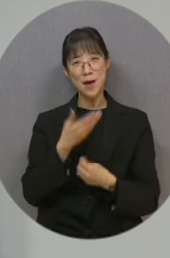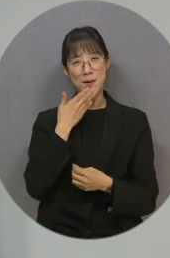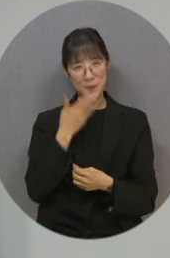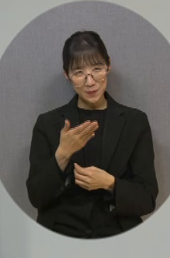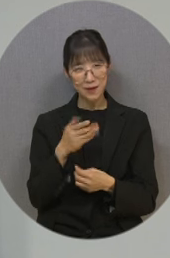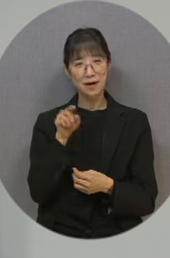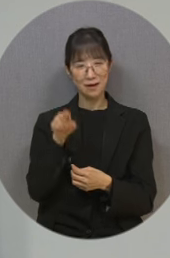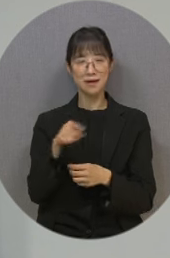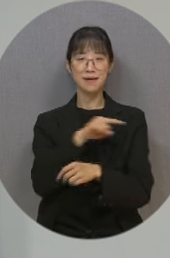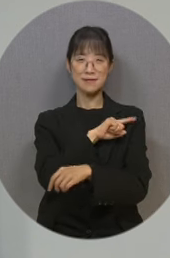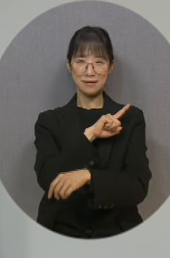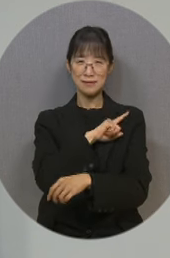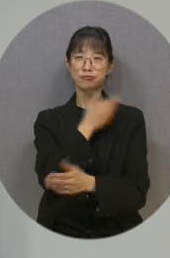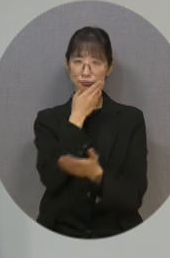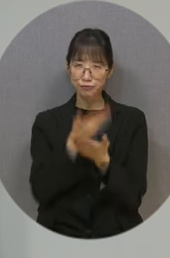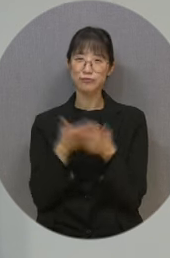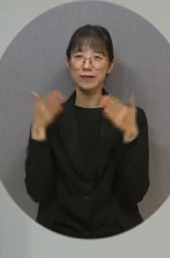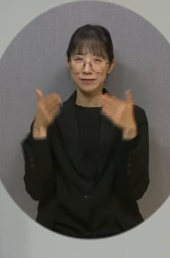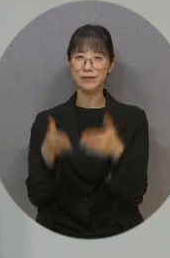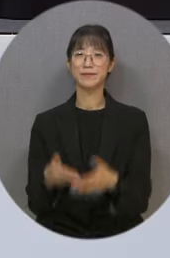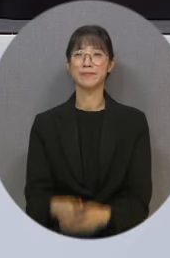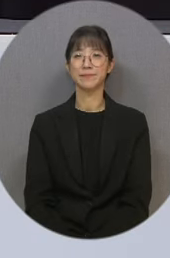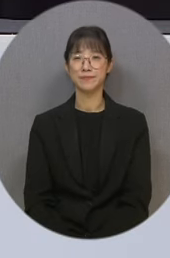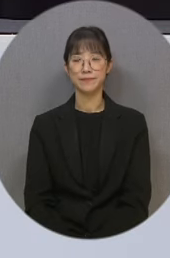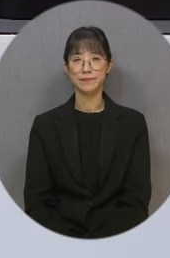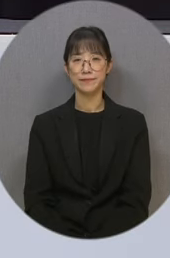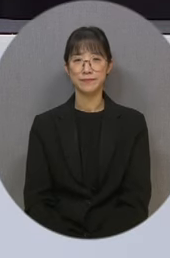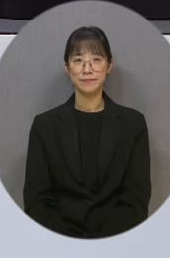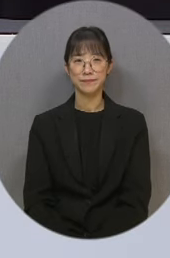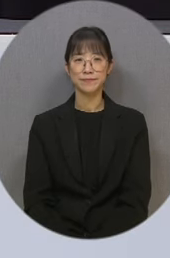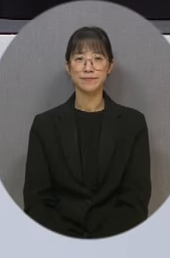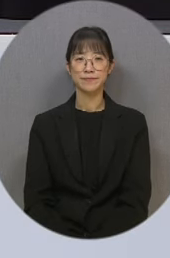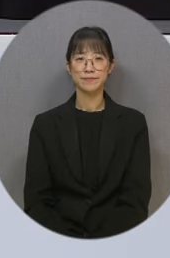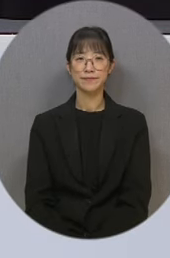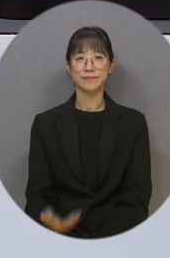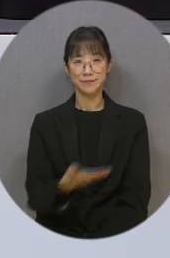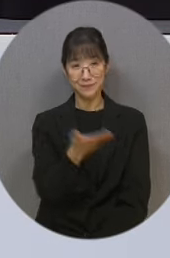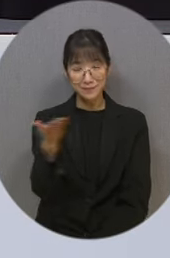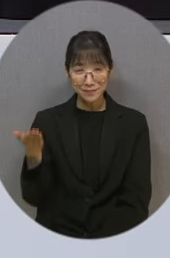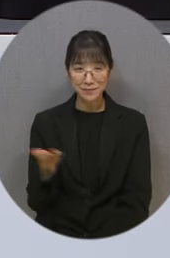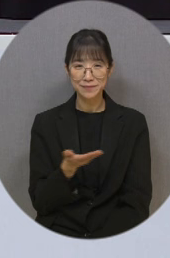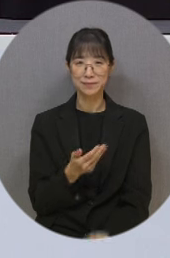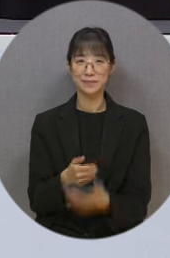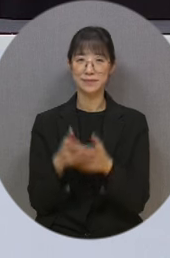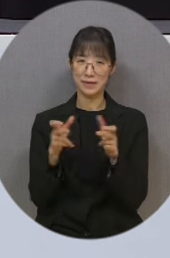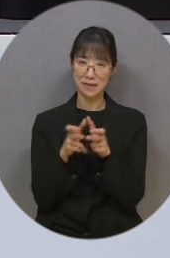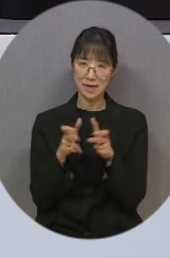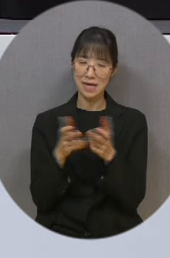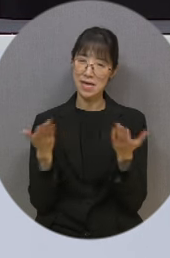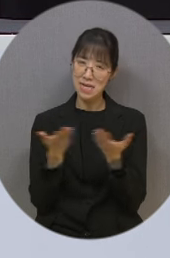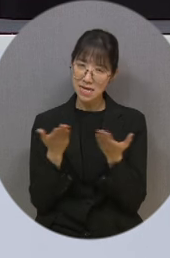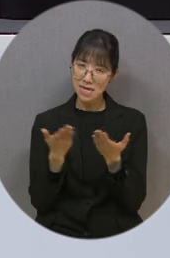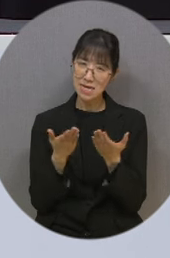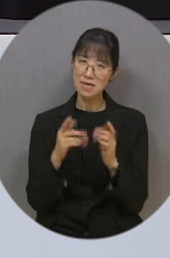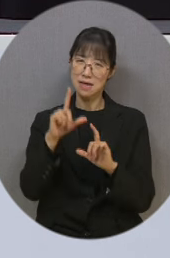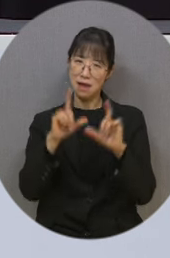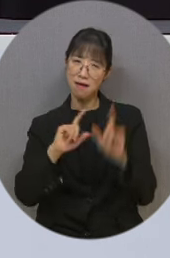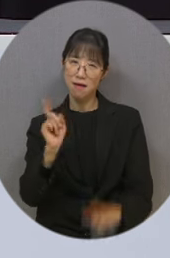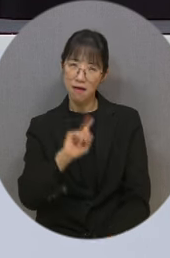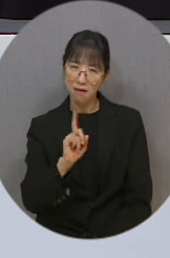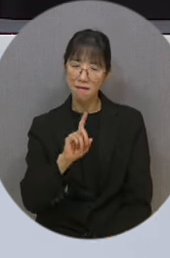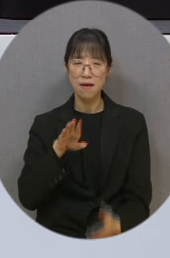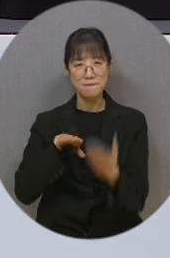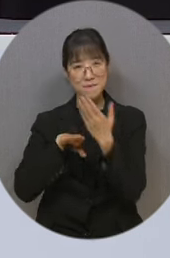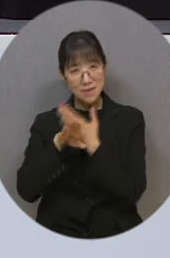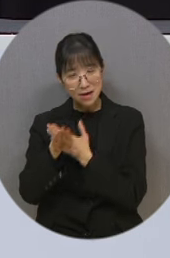둘 그런 계획을 갖고 있습니다 예네 복지 t 시청자들께서 장애인 일자리의 현 주소와